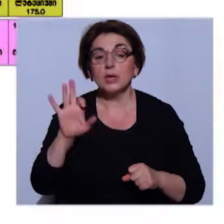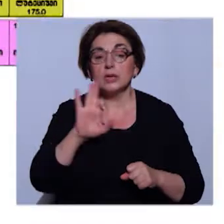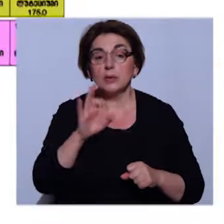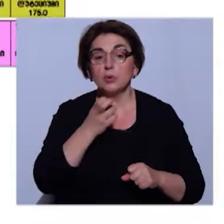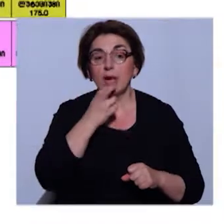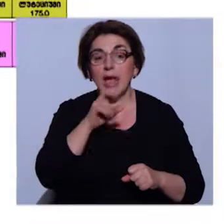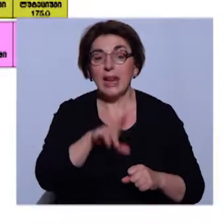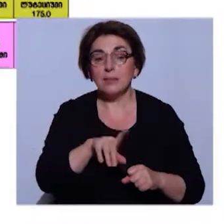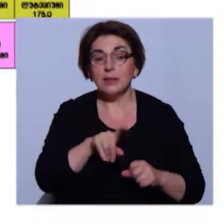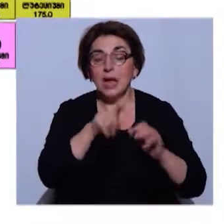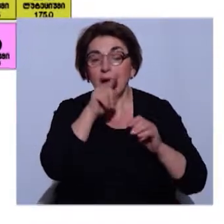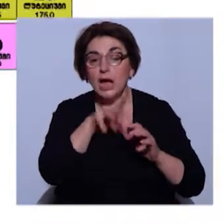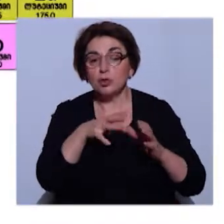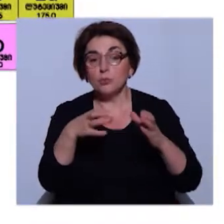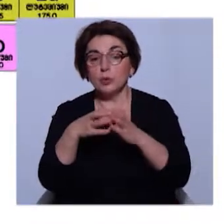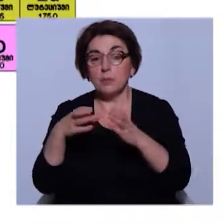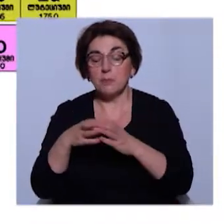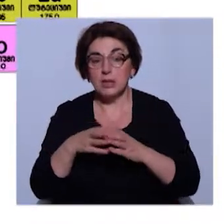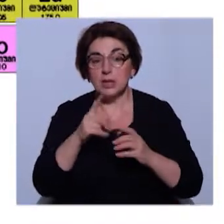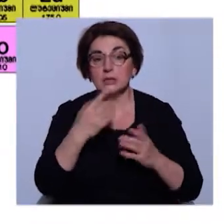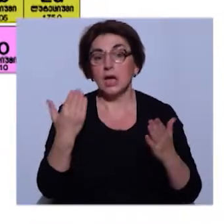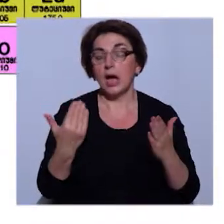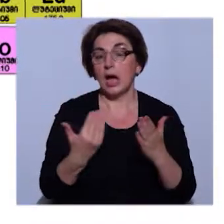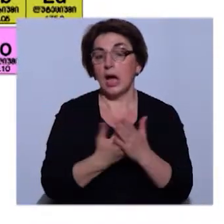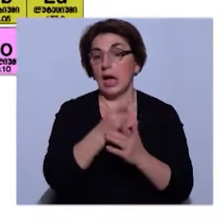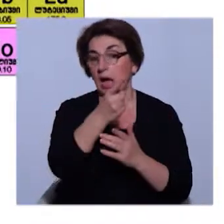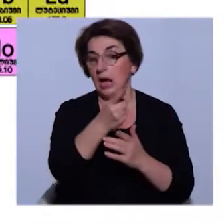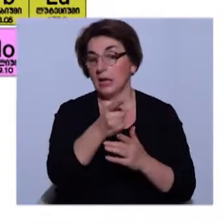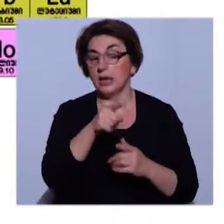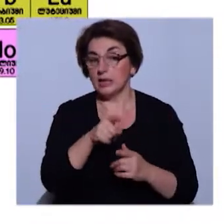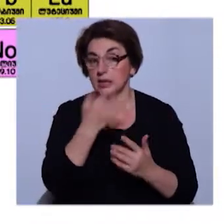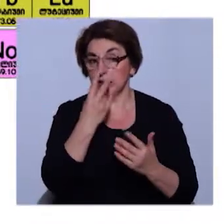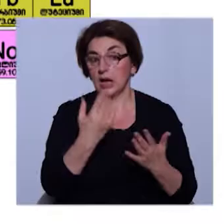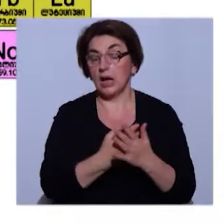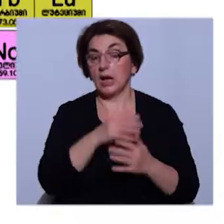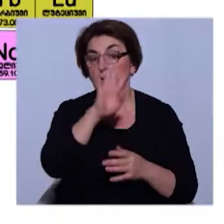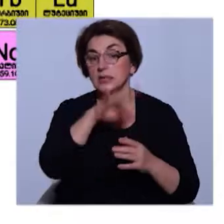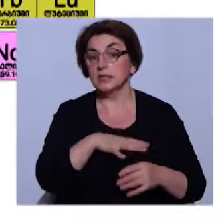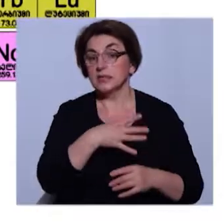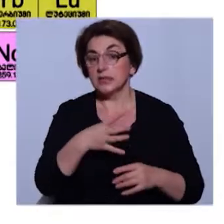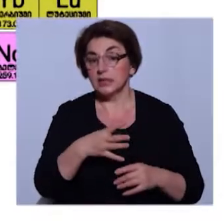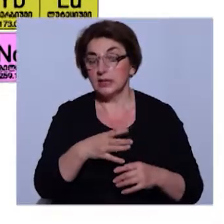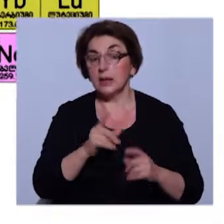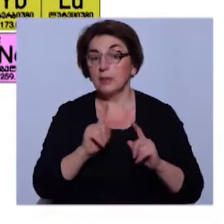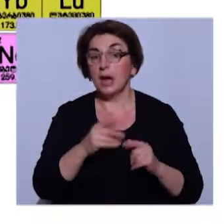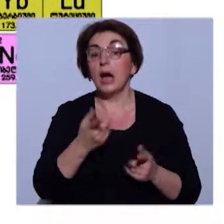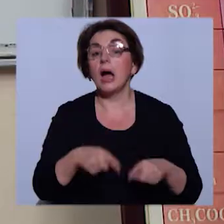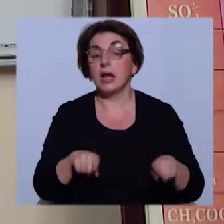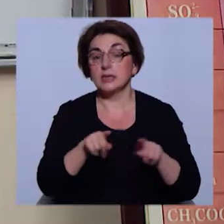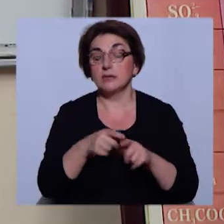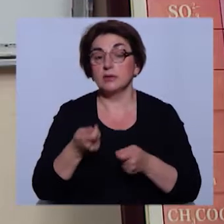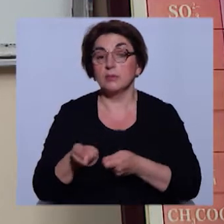გათვალისწინებით. ეკრანზე თქვენ ხედავთ ახალ ვერსიას პერიოდულობის ცხრილის და მე თქვენ მოგიტანეთ